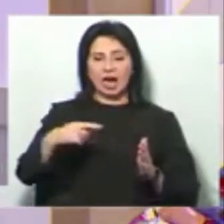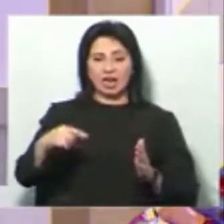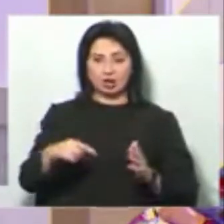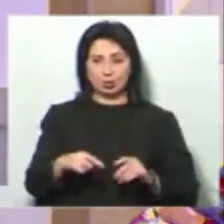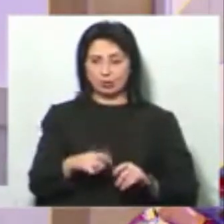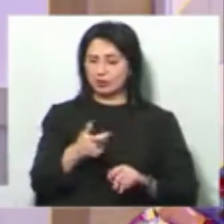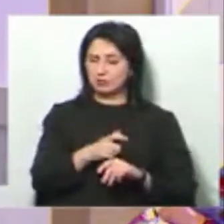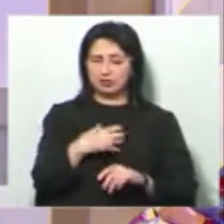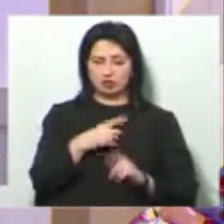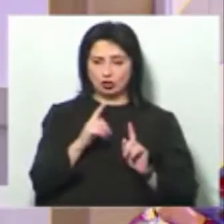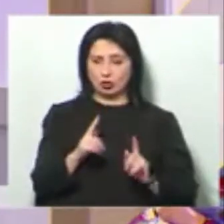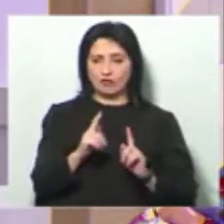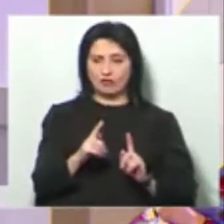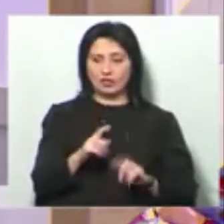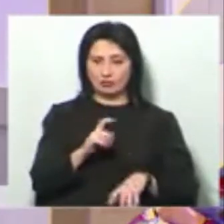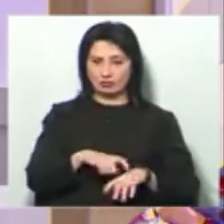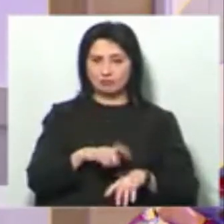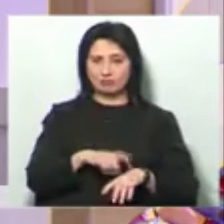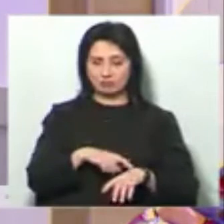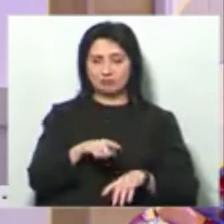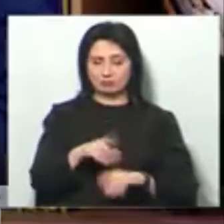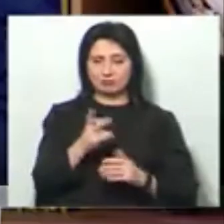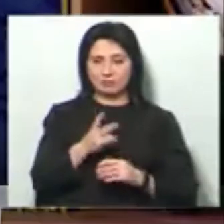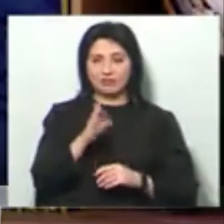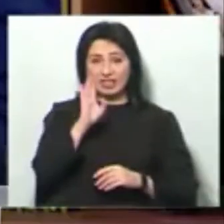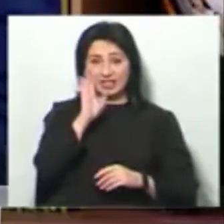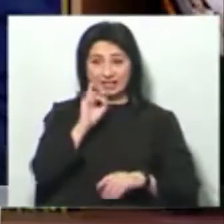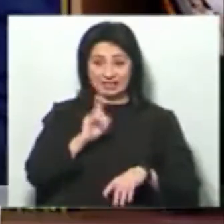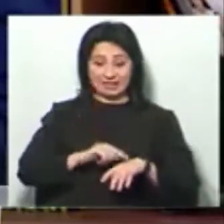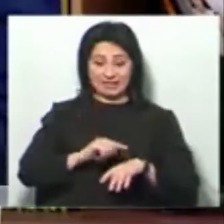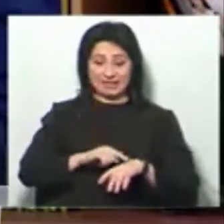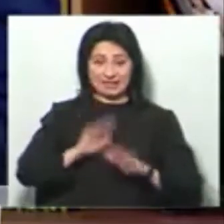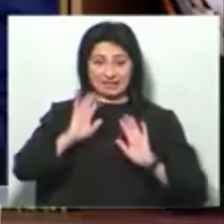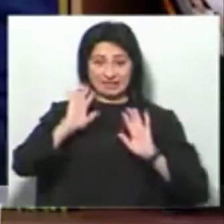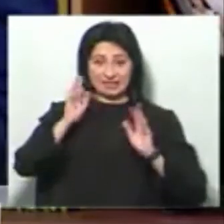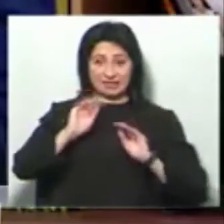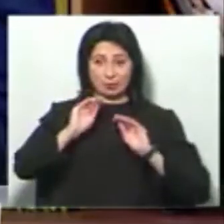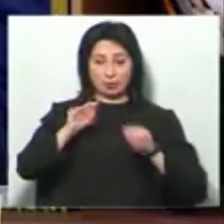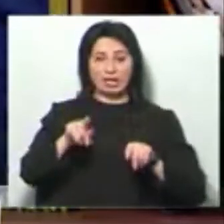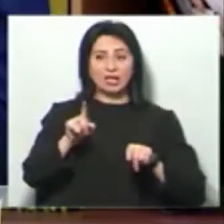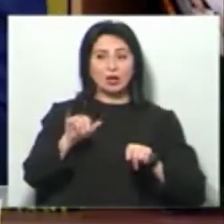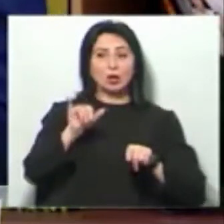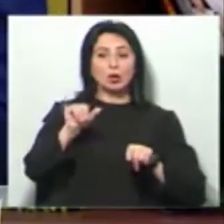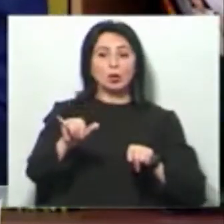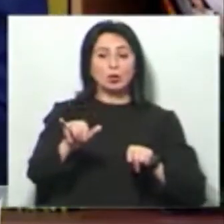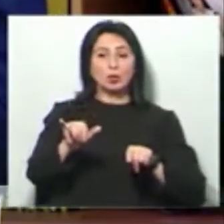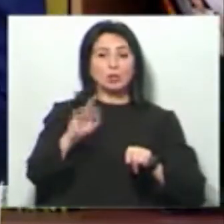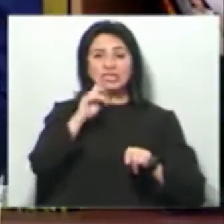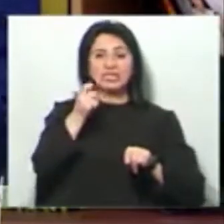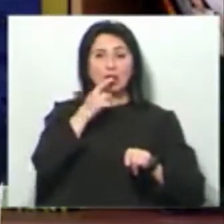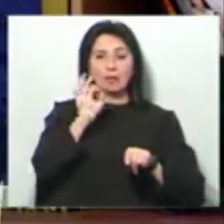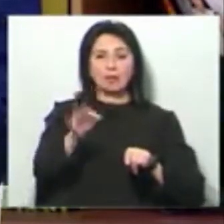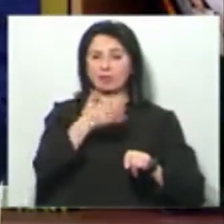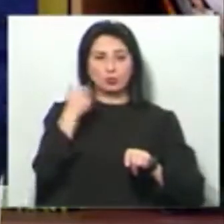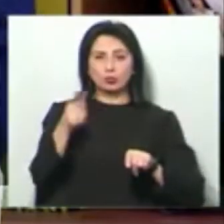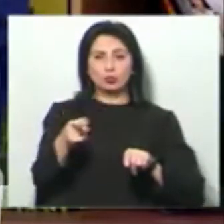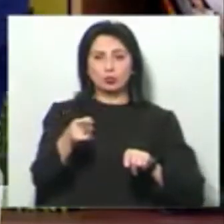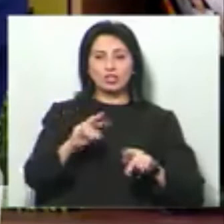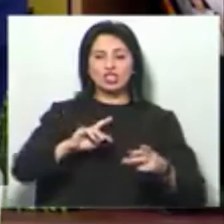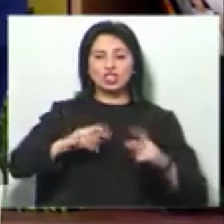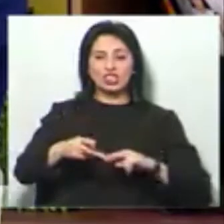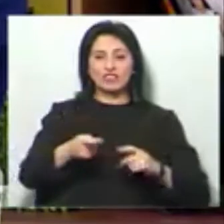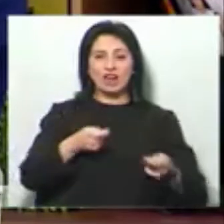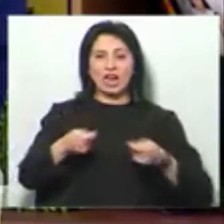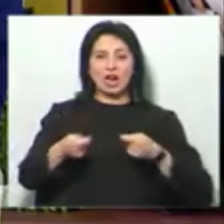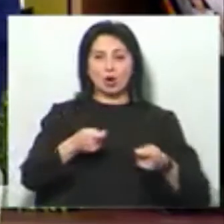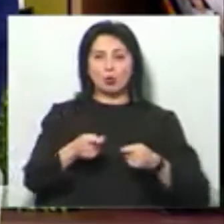ყოველდღიურ პრაქტიკაში. Პაციენტი, რომელიც ამბობს, რომ მე დილის საათებში მაქვს ცნევის მატება, ეს ნიშნავს, რომ მას არ ყოფნის მედიკამენტი, შესაძლებელია და დასერეგულა,